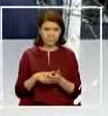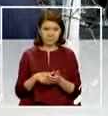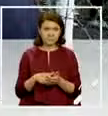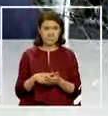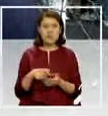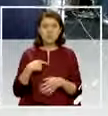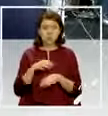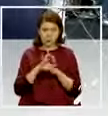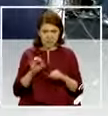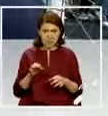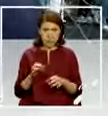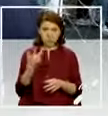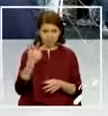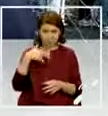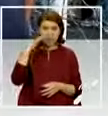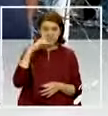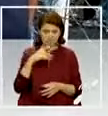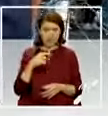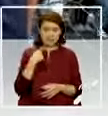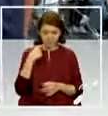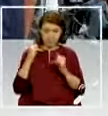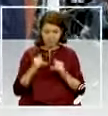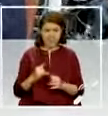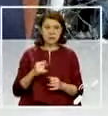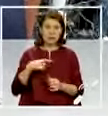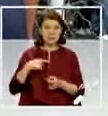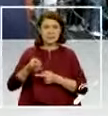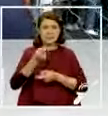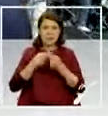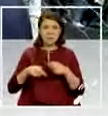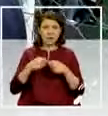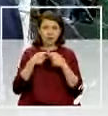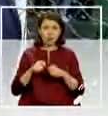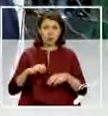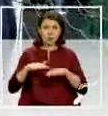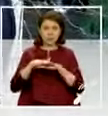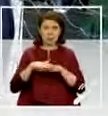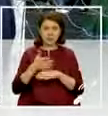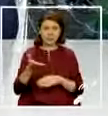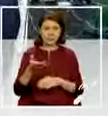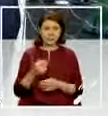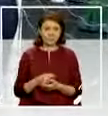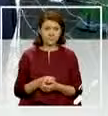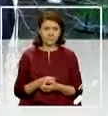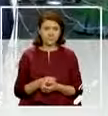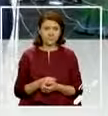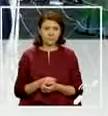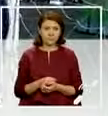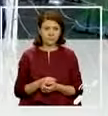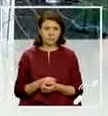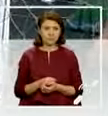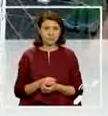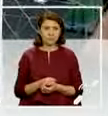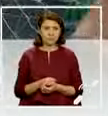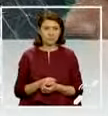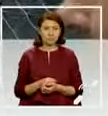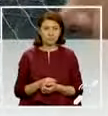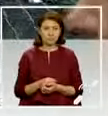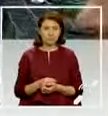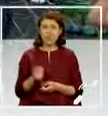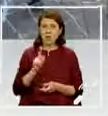Sunt sigur că în decurs de 3 zile, săptămâna aceasta, va fi înlocuit tot panoul acesta de plasă. Încă nu suntem cu